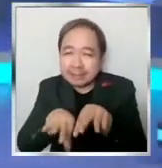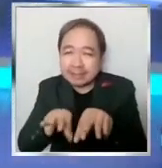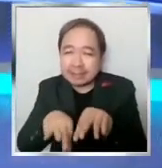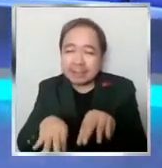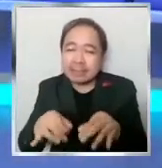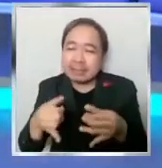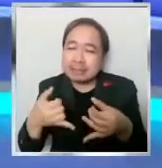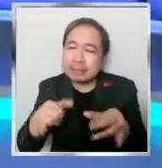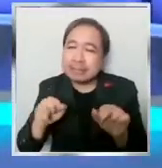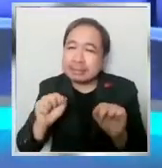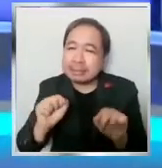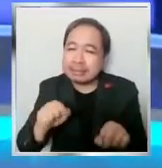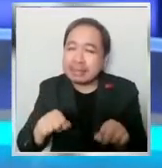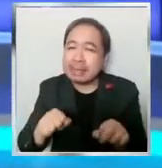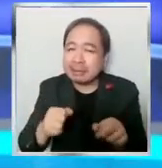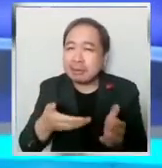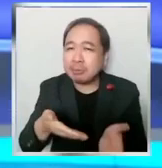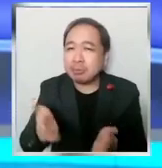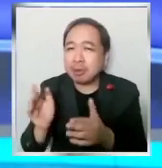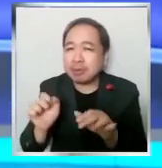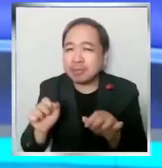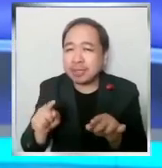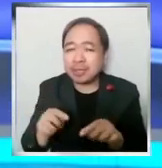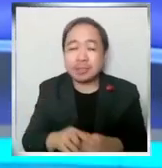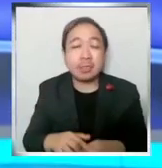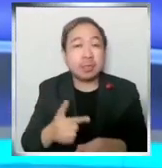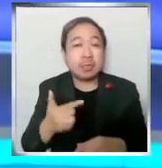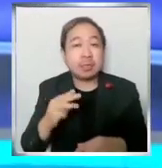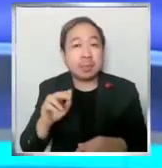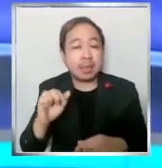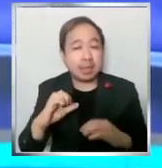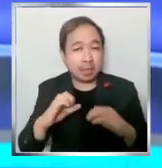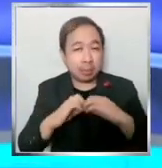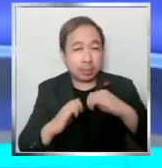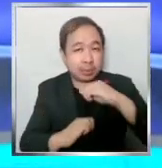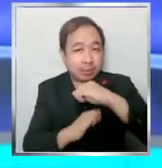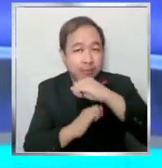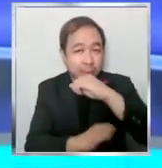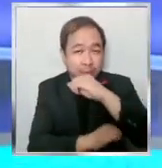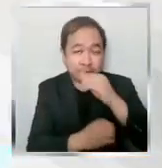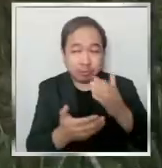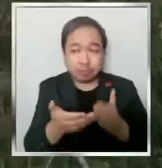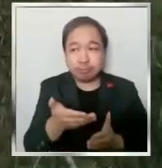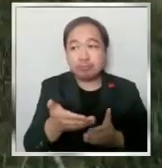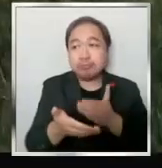mga hinatira ng tulong ng GMA Kapuso Foundation sa Antique.